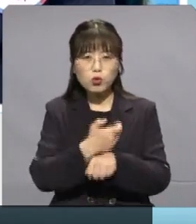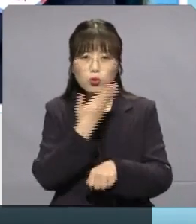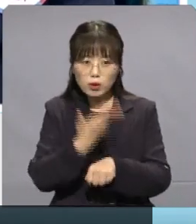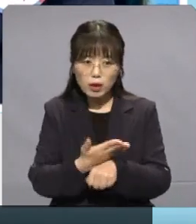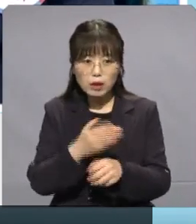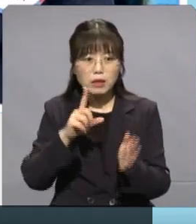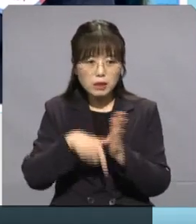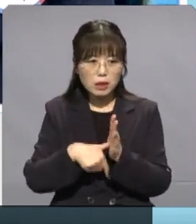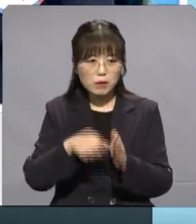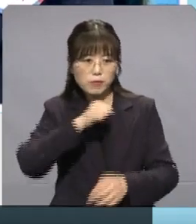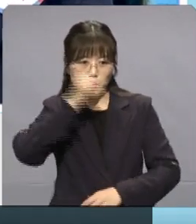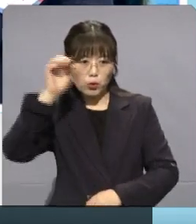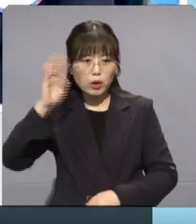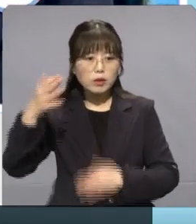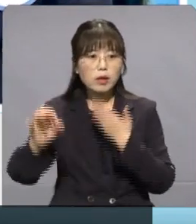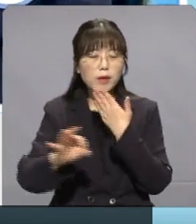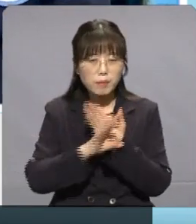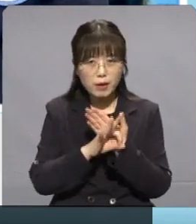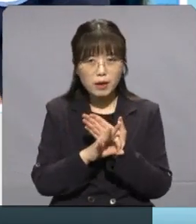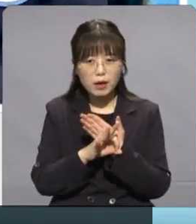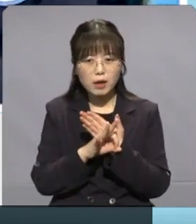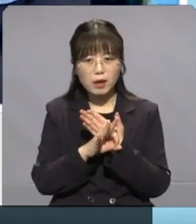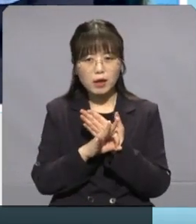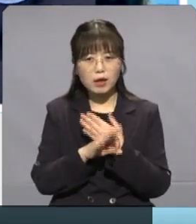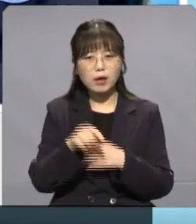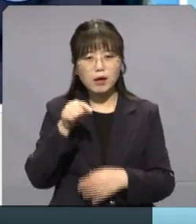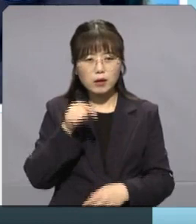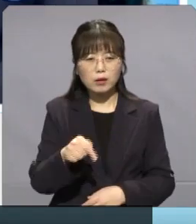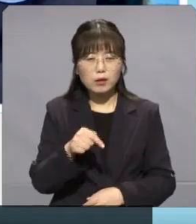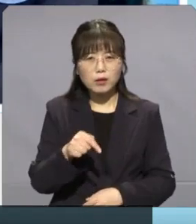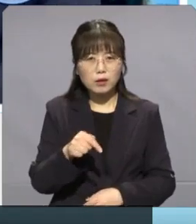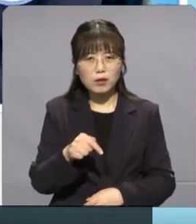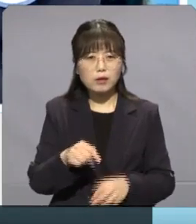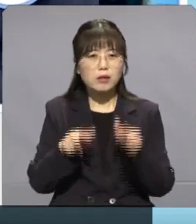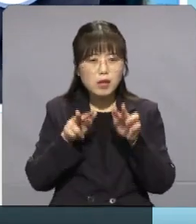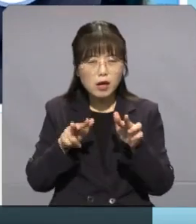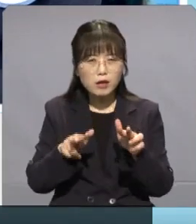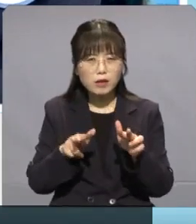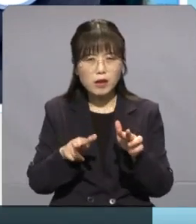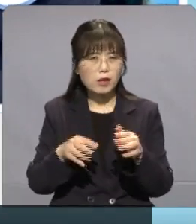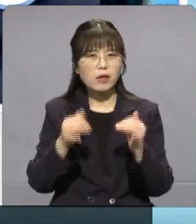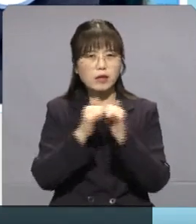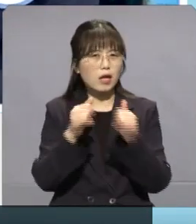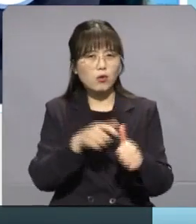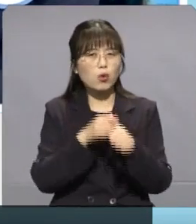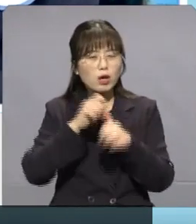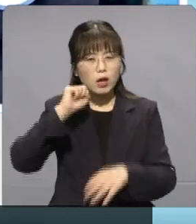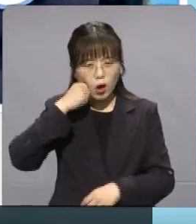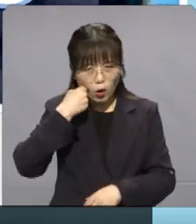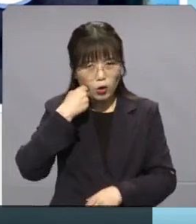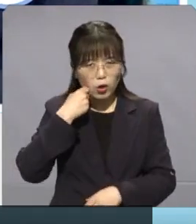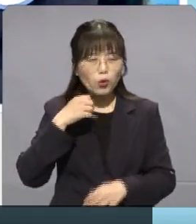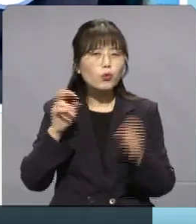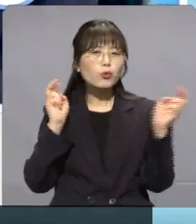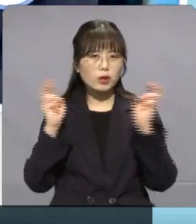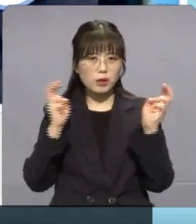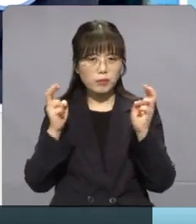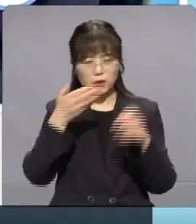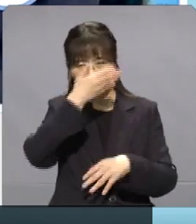69시간제가 국회에서 통과가 된다라고 하게 되면은 그렇지 않아도 현재 그 사람 구하기가 힘든 기업들,